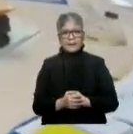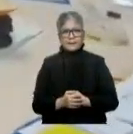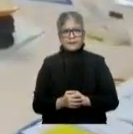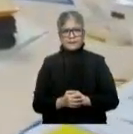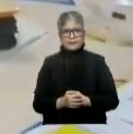tersangka